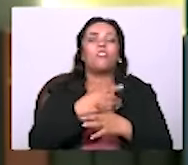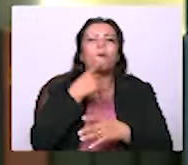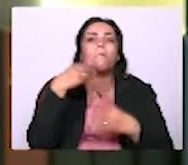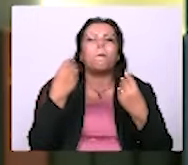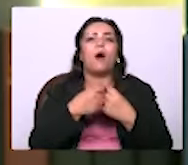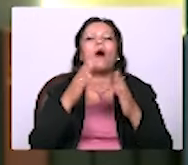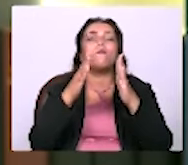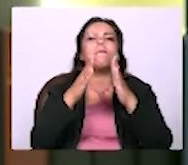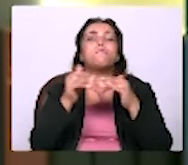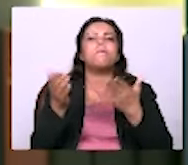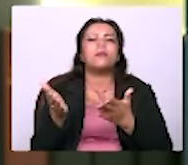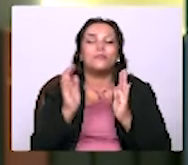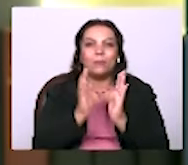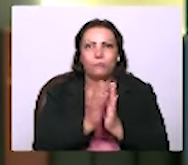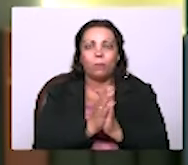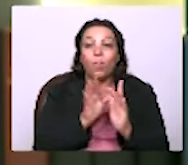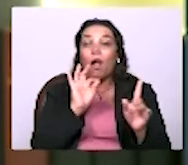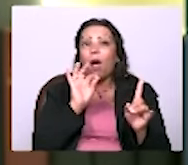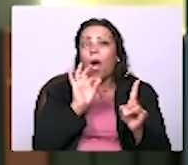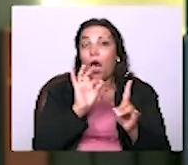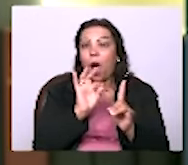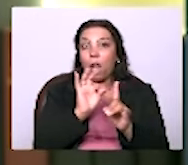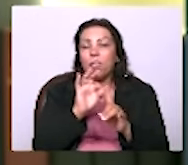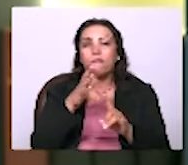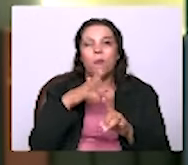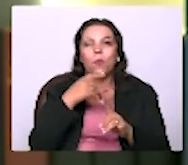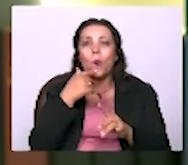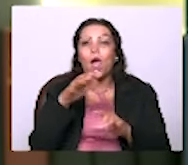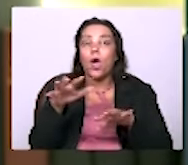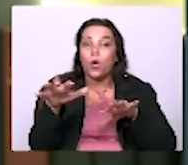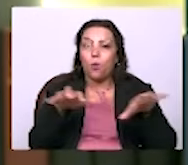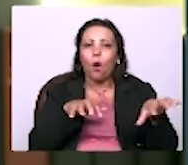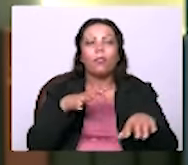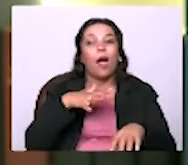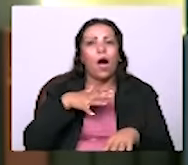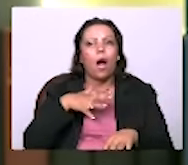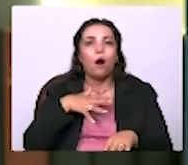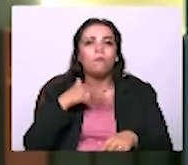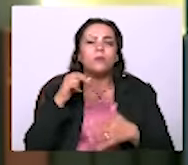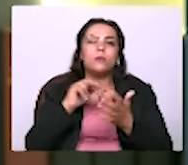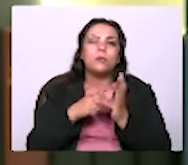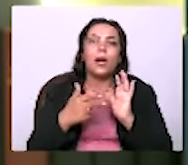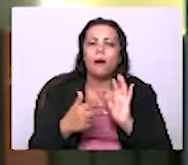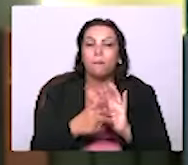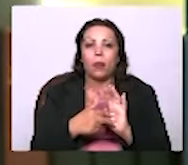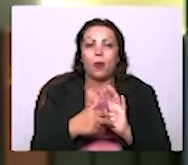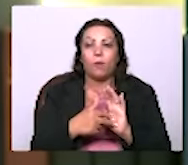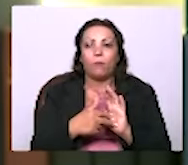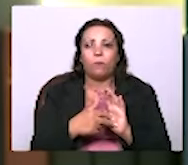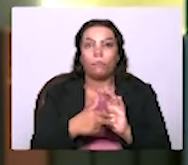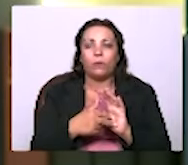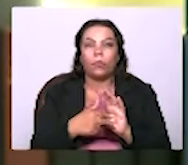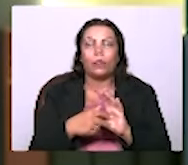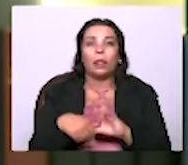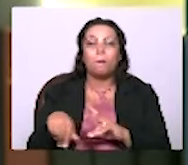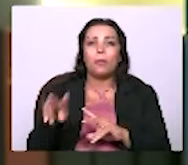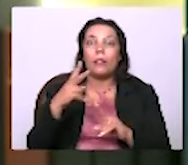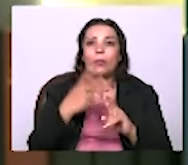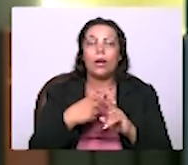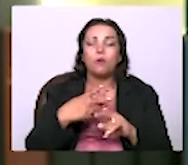مصر واضح الغرض من الزياره ان ايران عايزه تخلق تاييد ما